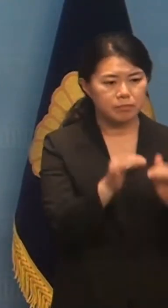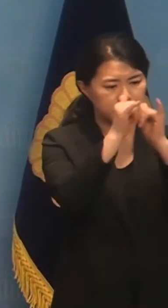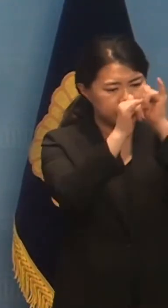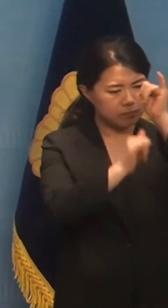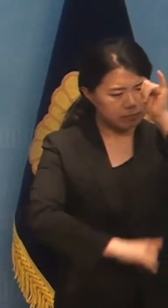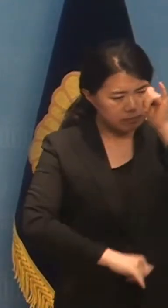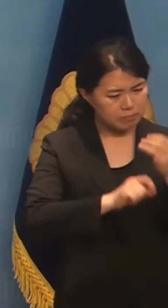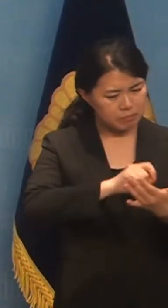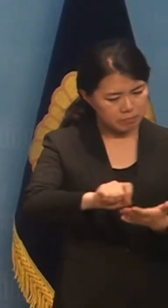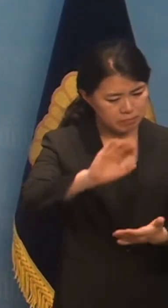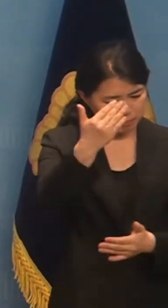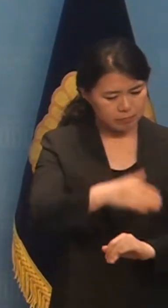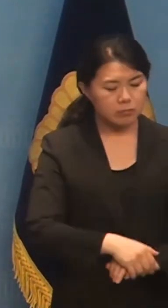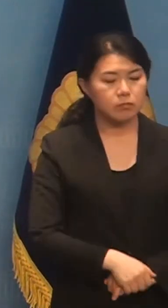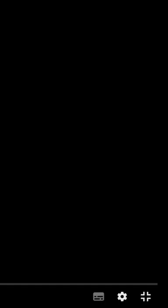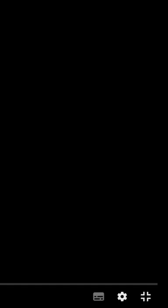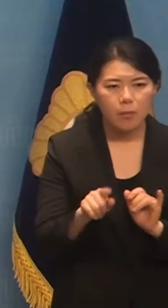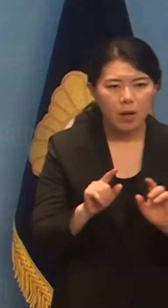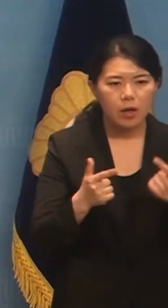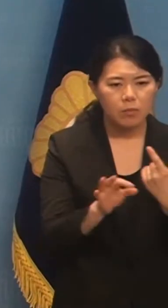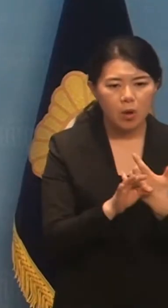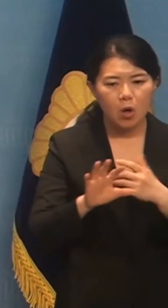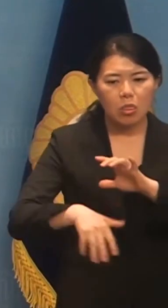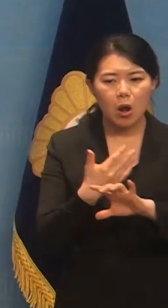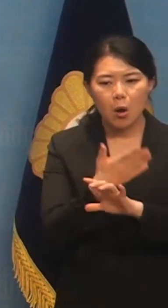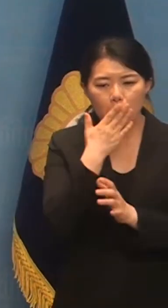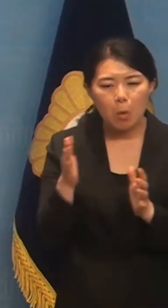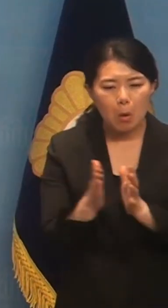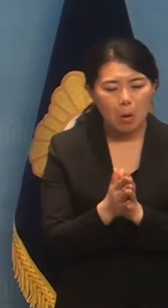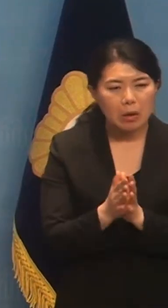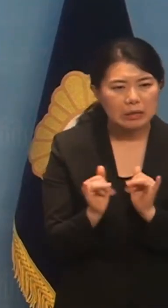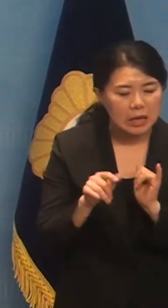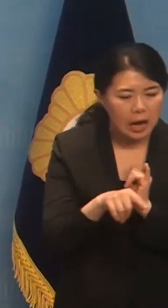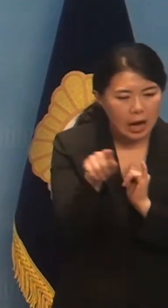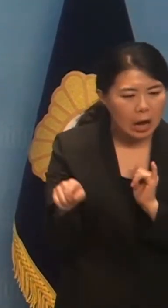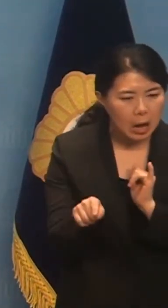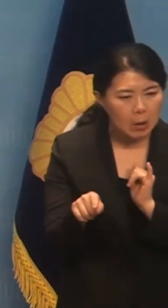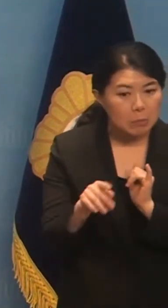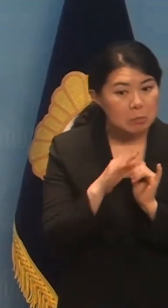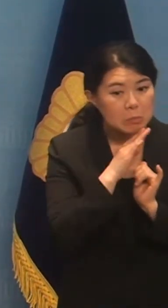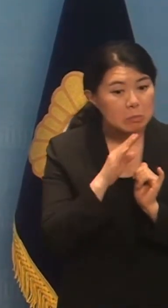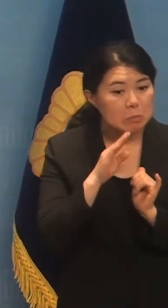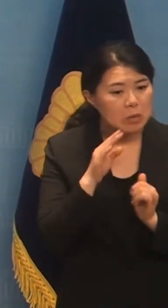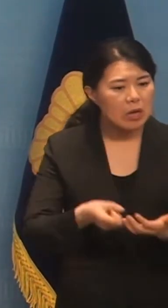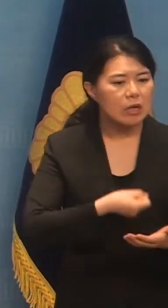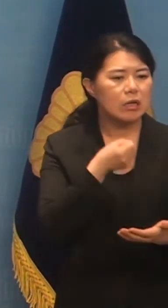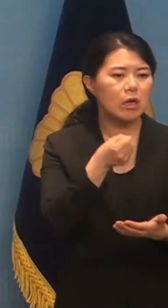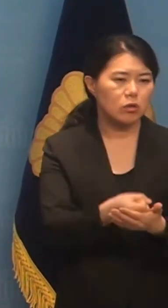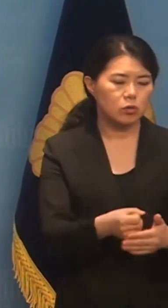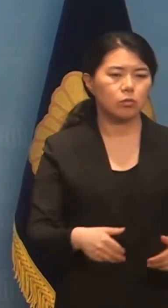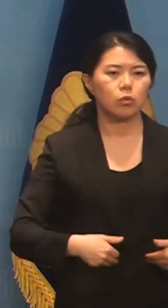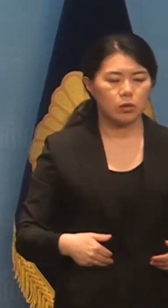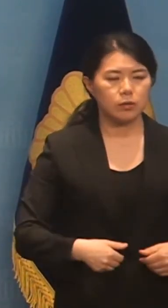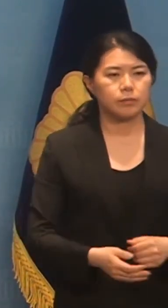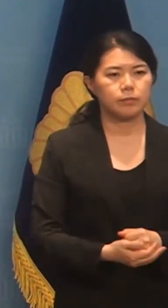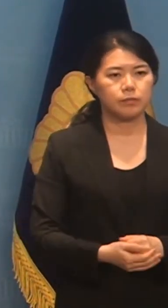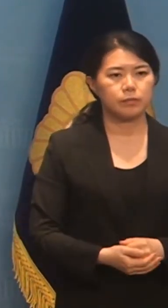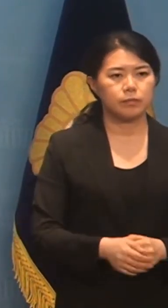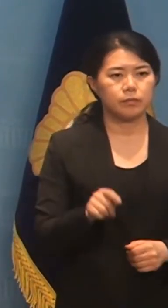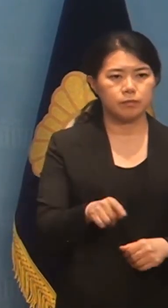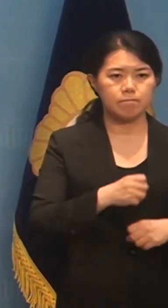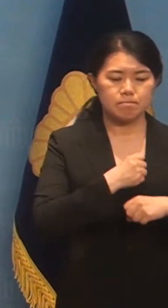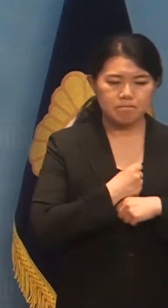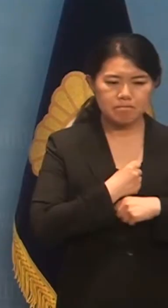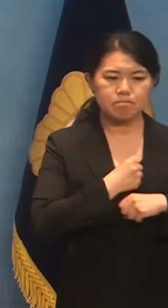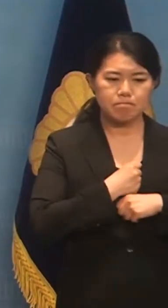역사에 기록될 것이다. 강조범으로 전락할지는 그 결단에 달려있다. 선관위의